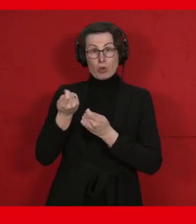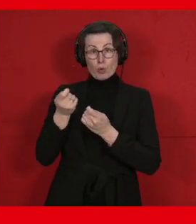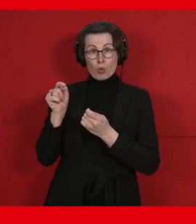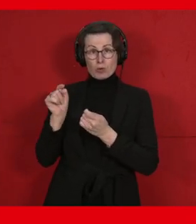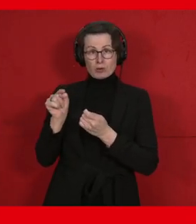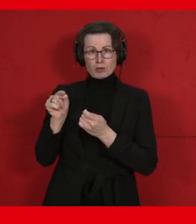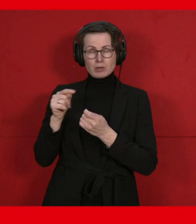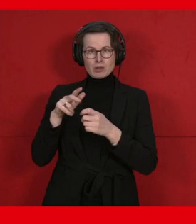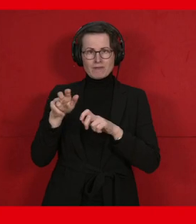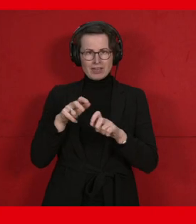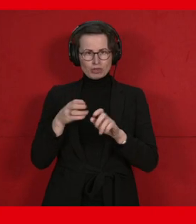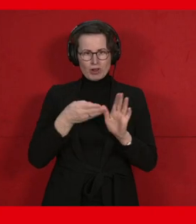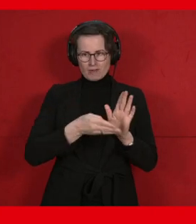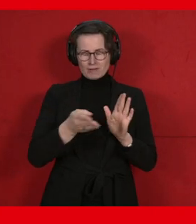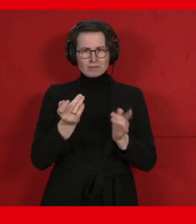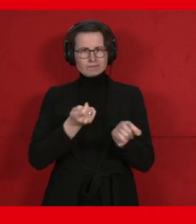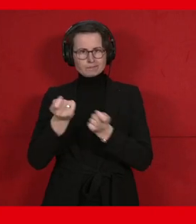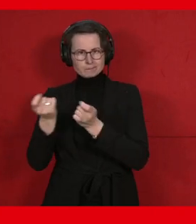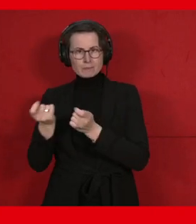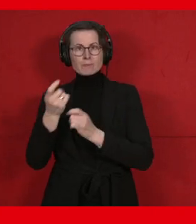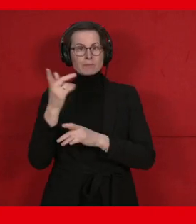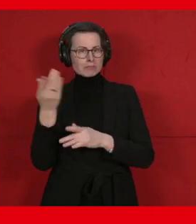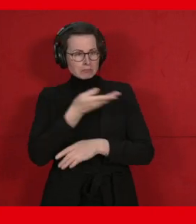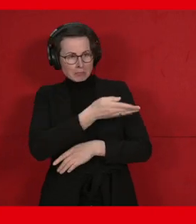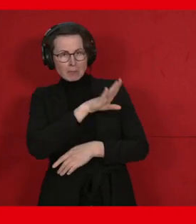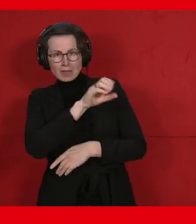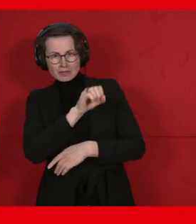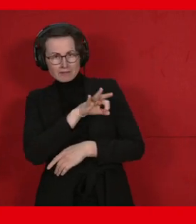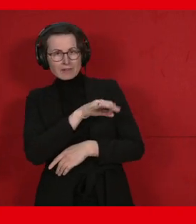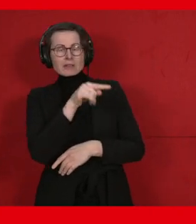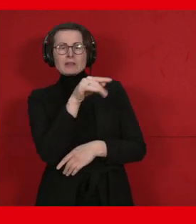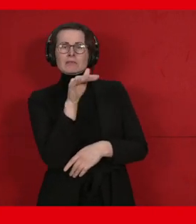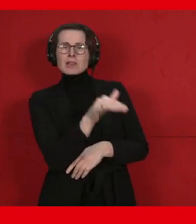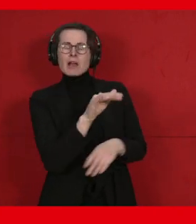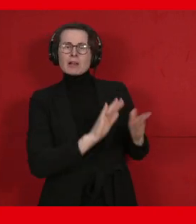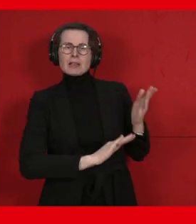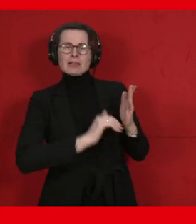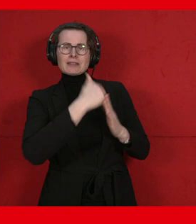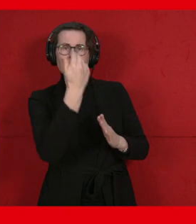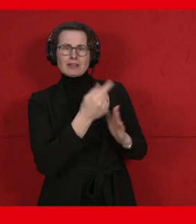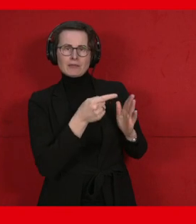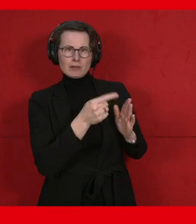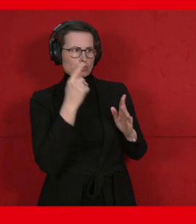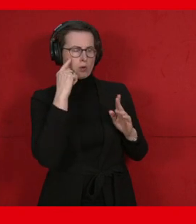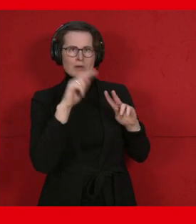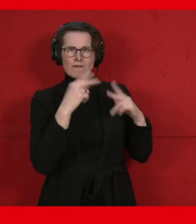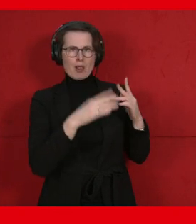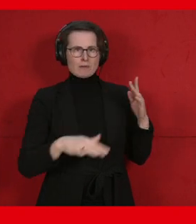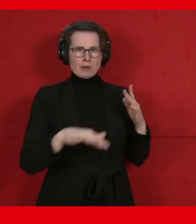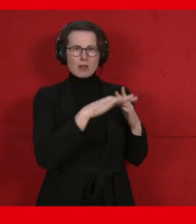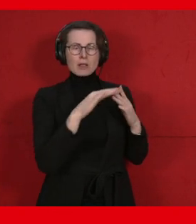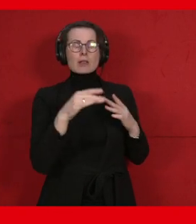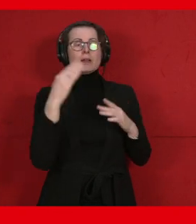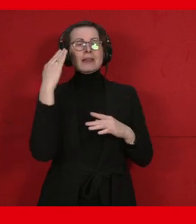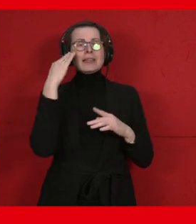Steuerungsparameter von Wirtschaft aufrufen. Im Unternehmen von Herrn Brudermüller gibt es auch eine Initiative, die geht schon mittlerweile um die ganze Welt, nämlich